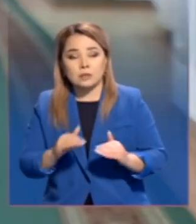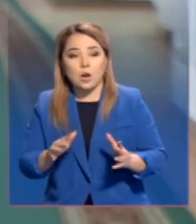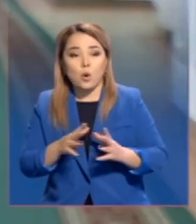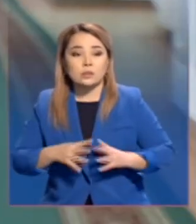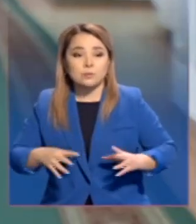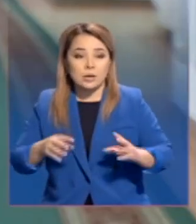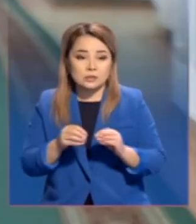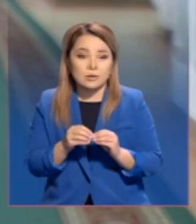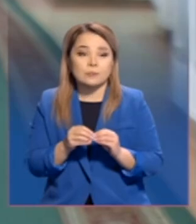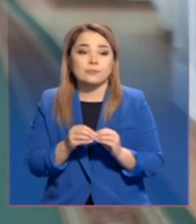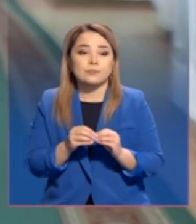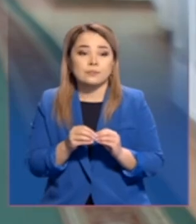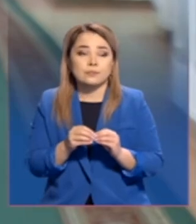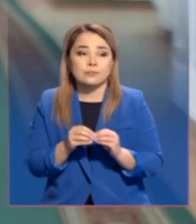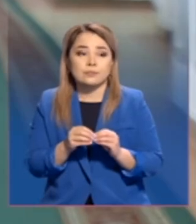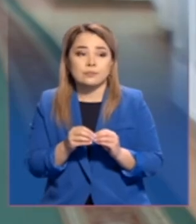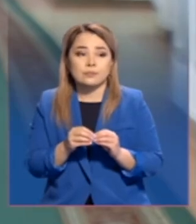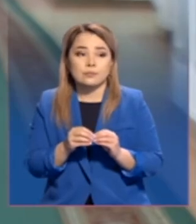отбасылар және де